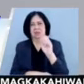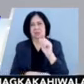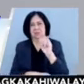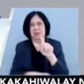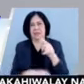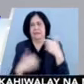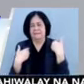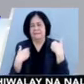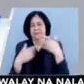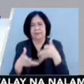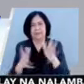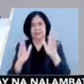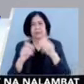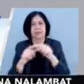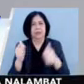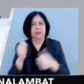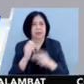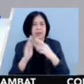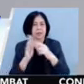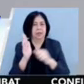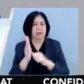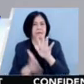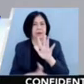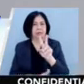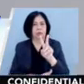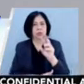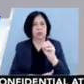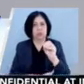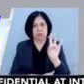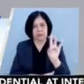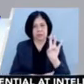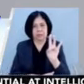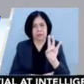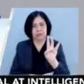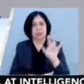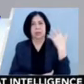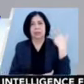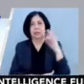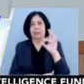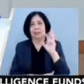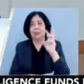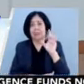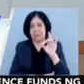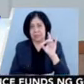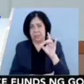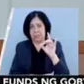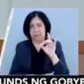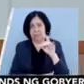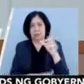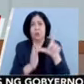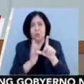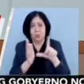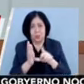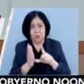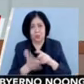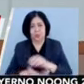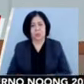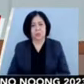sa ilalim ng RA 5207 na 1968 pa na ipasa. We hope that there will